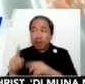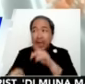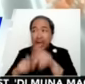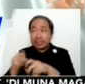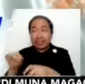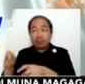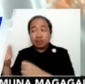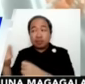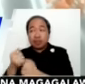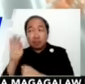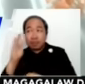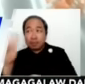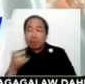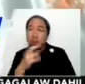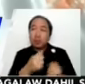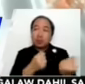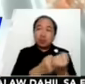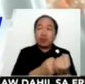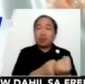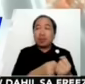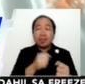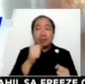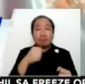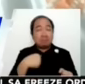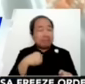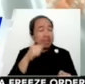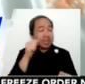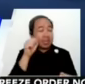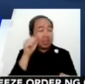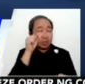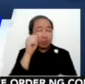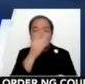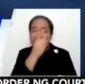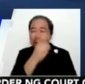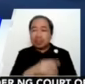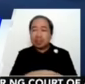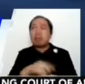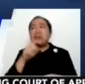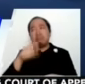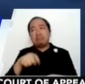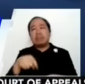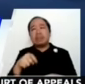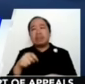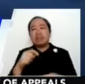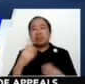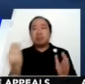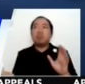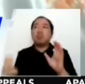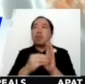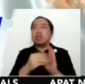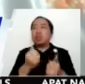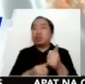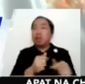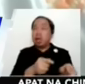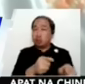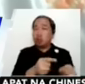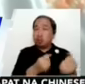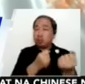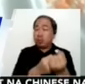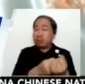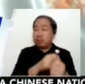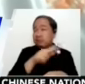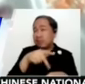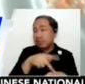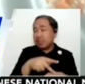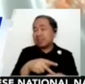or pro-Duterte ka. Dapat siguro nilagay doon, pro-Pilipinas ka ba? I'm sure lahat